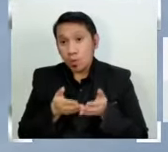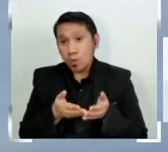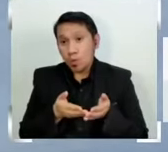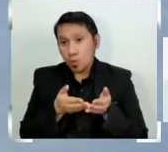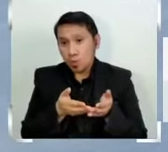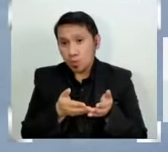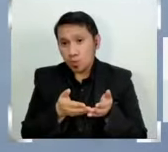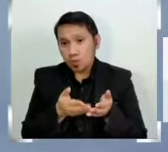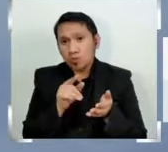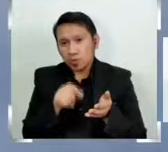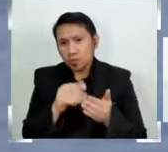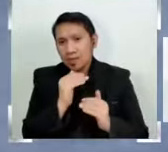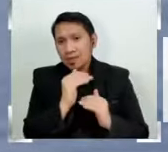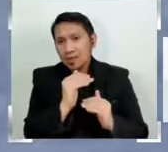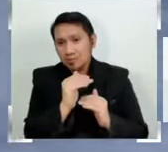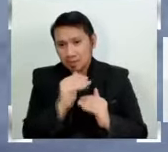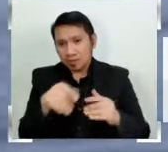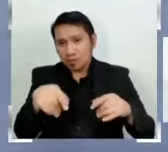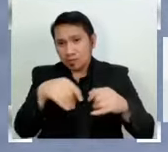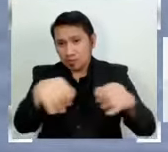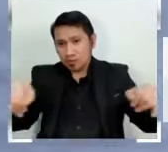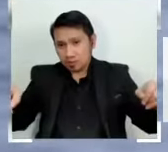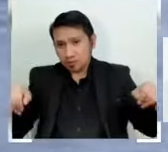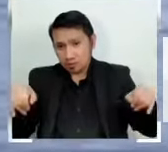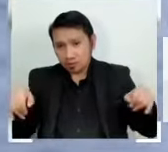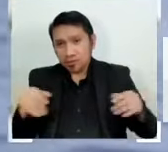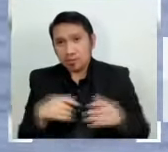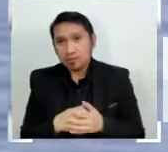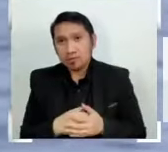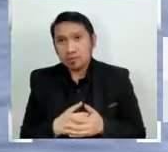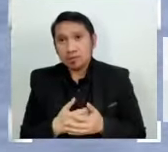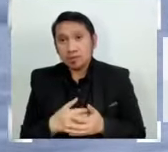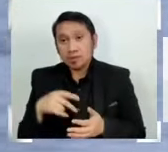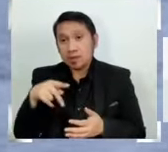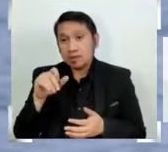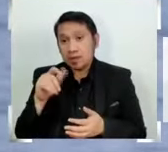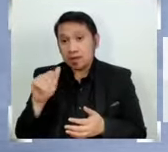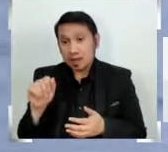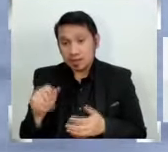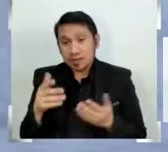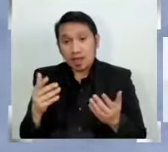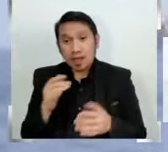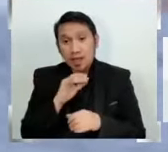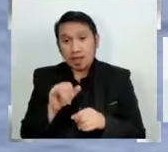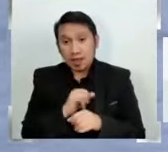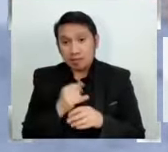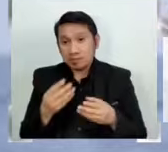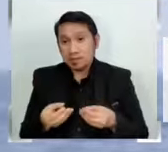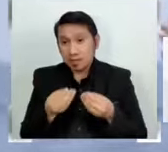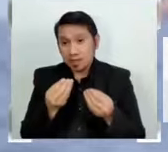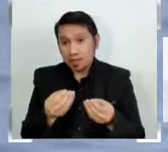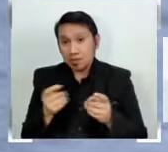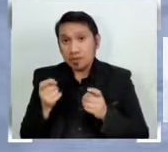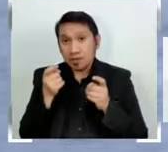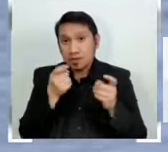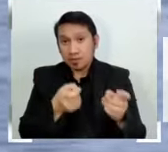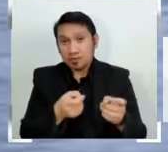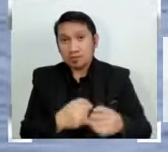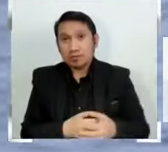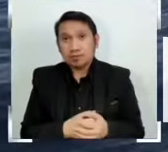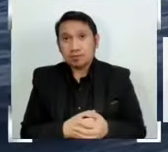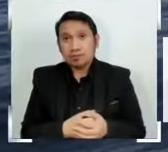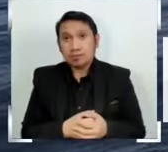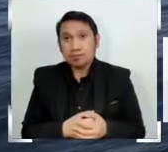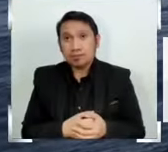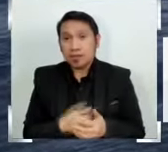sa vicinity o paligid ng Ayungin. Sa Pag-asa Island, dadalhin ang mga regalo at pamaskon na ibibigay sa BRP Sierra Madre.